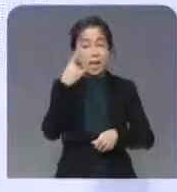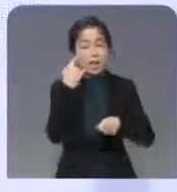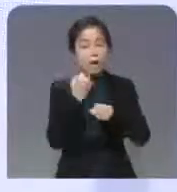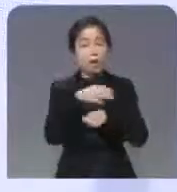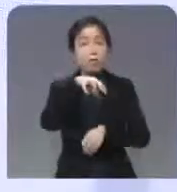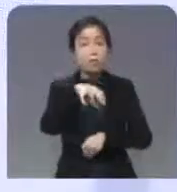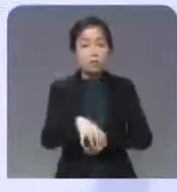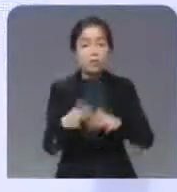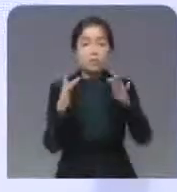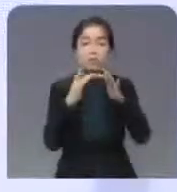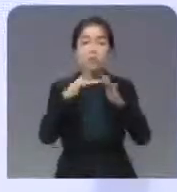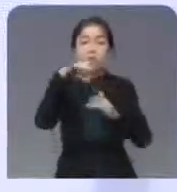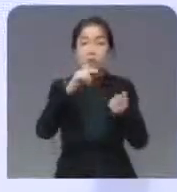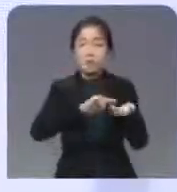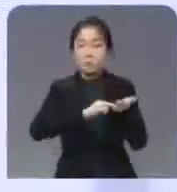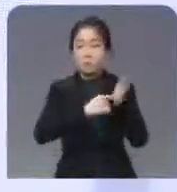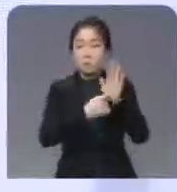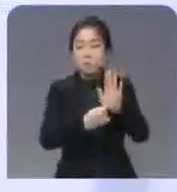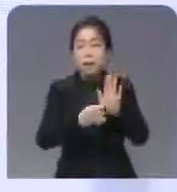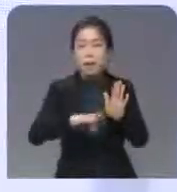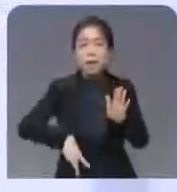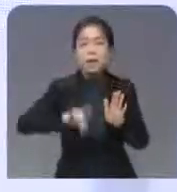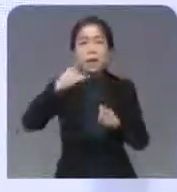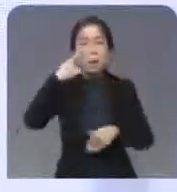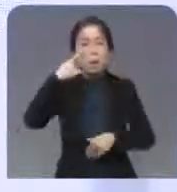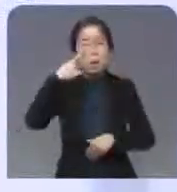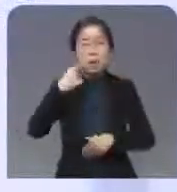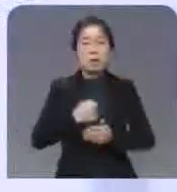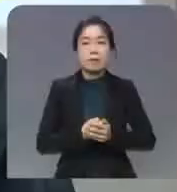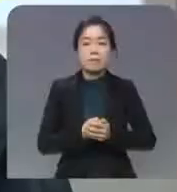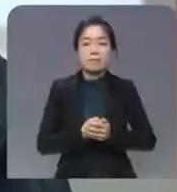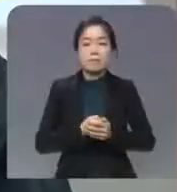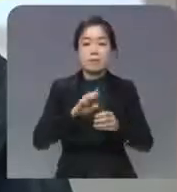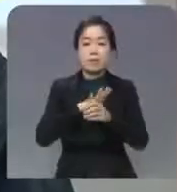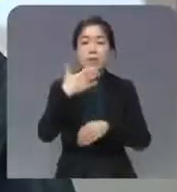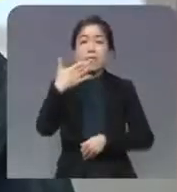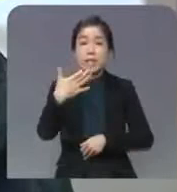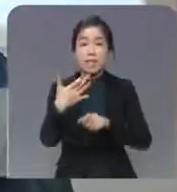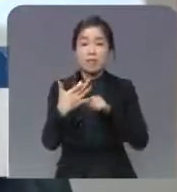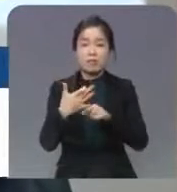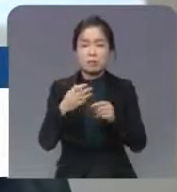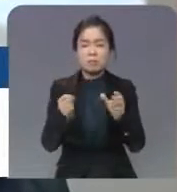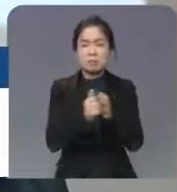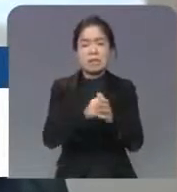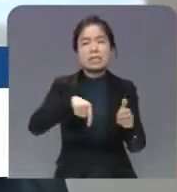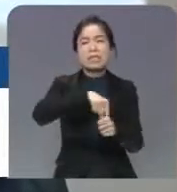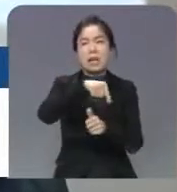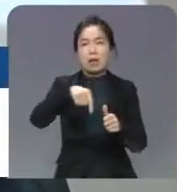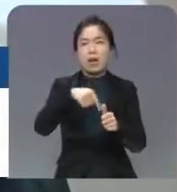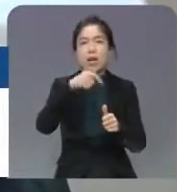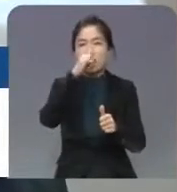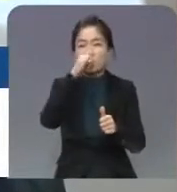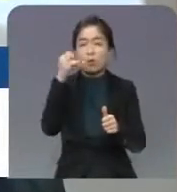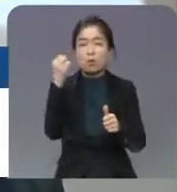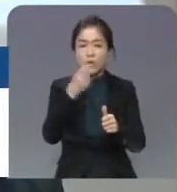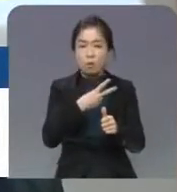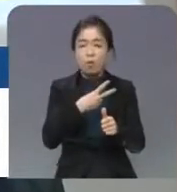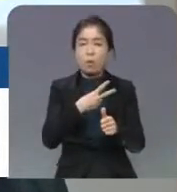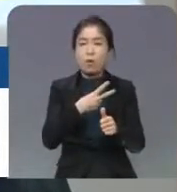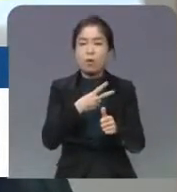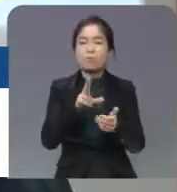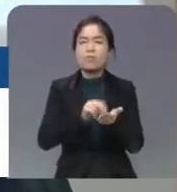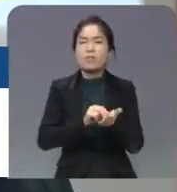문화재연구소는 온라인 현장 공개라는 최초의 시도를 했습니다. 코로나19라는 이제 예외적인 상황이 있기 때문에 또